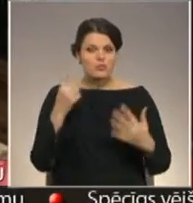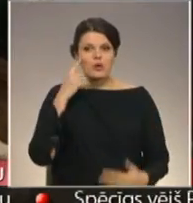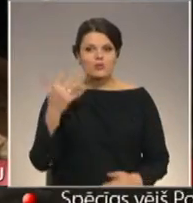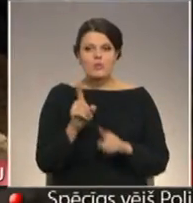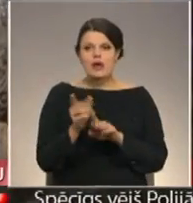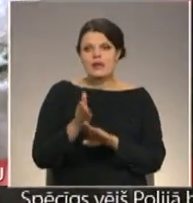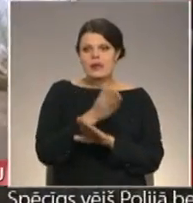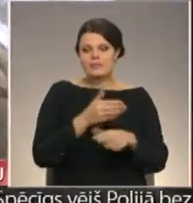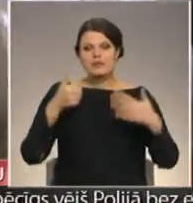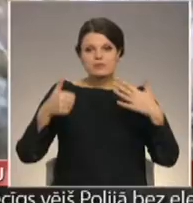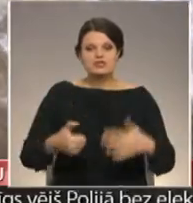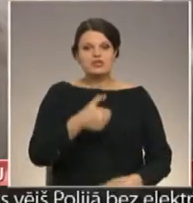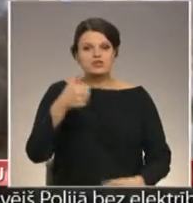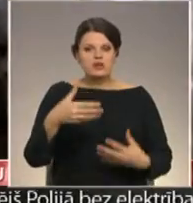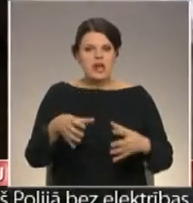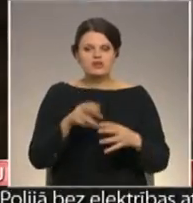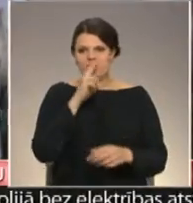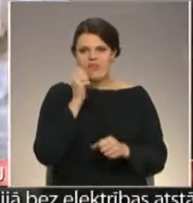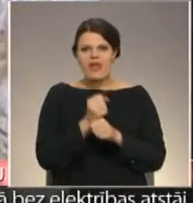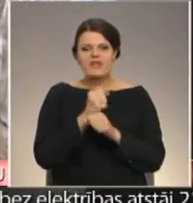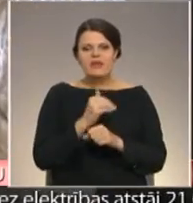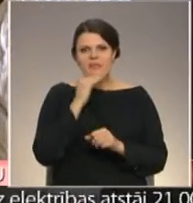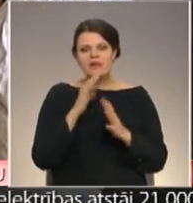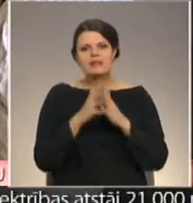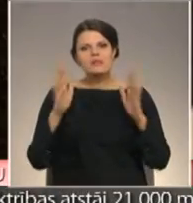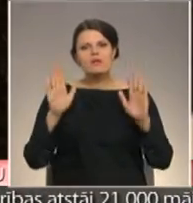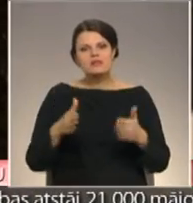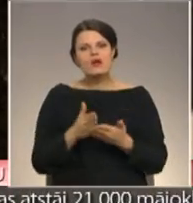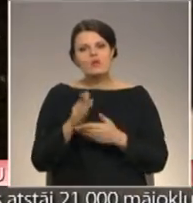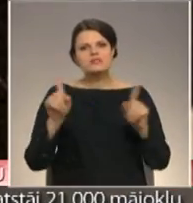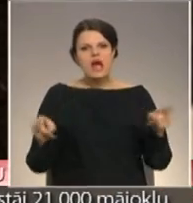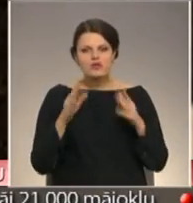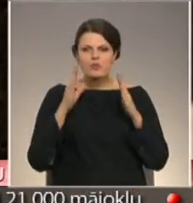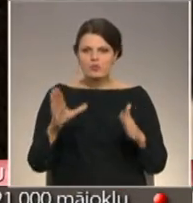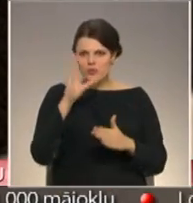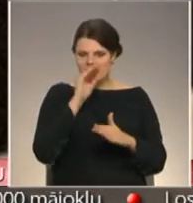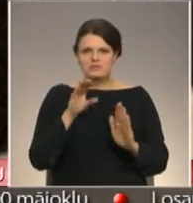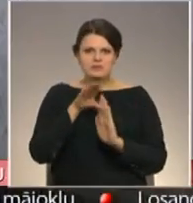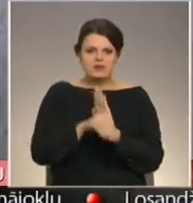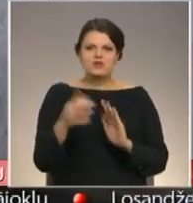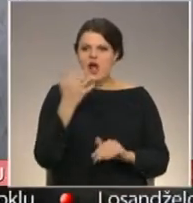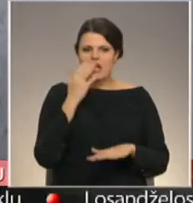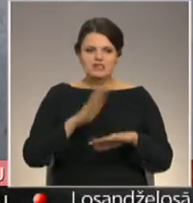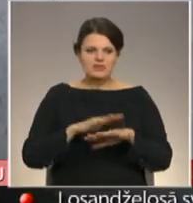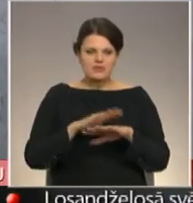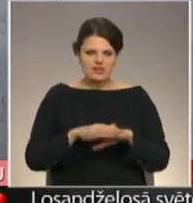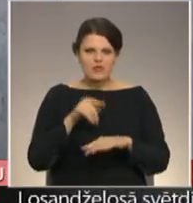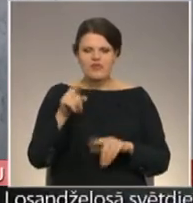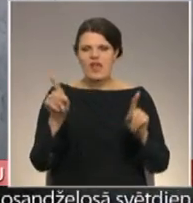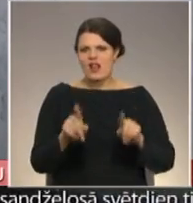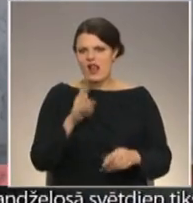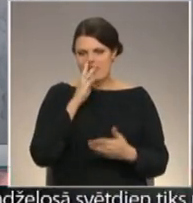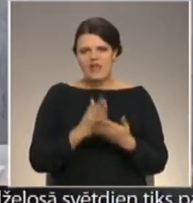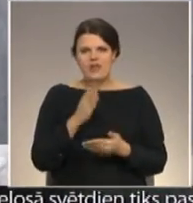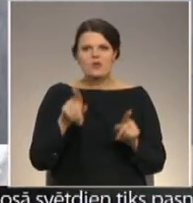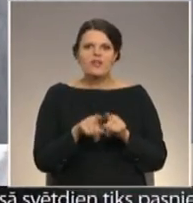pirms 6 gadiem asociācijas nedarīja pietiekami daudz, lai nozare attīstītos un būtu iespējams iekļūt ārvalstu tirgos. Tā lieta nenotiekās,